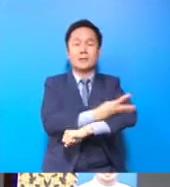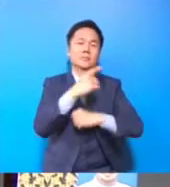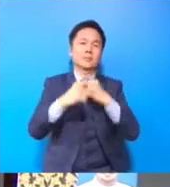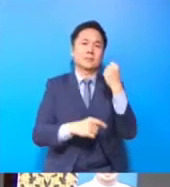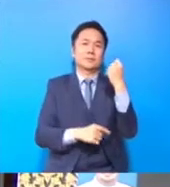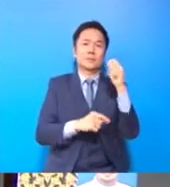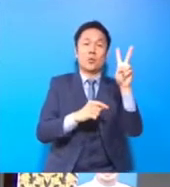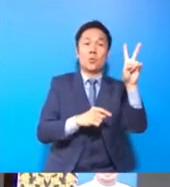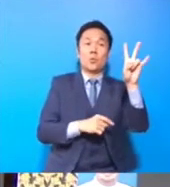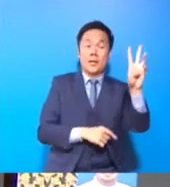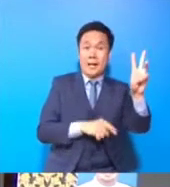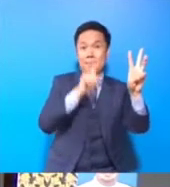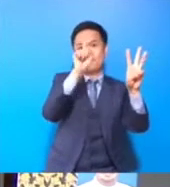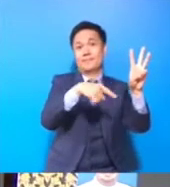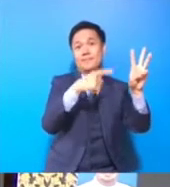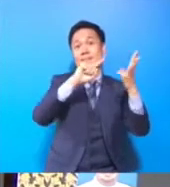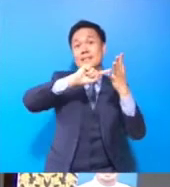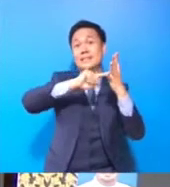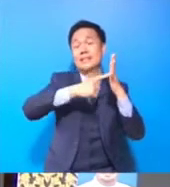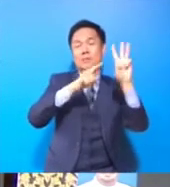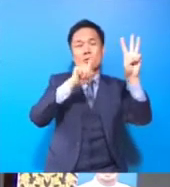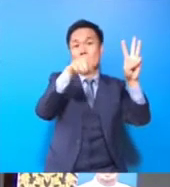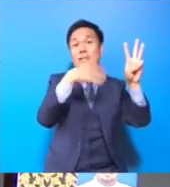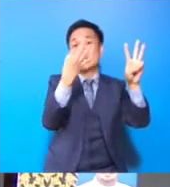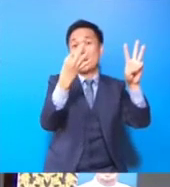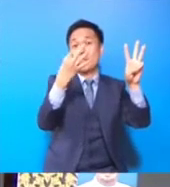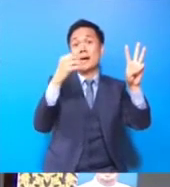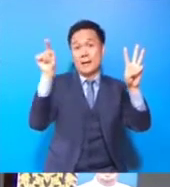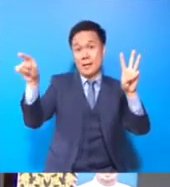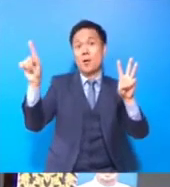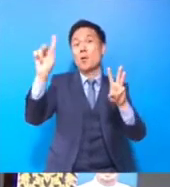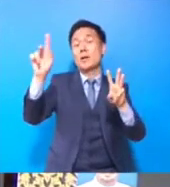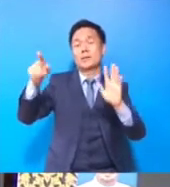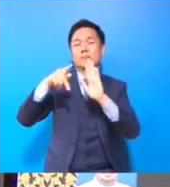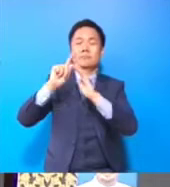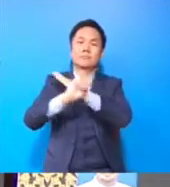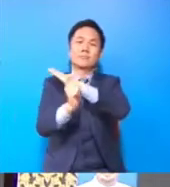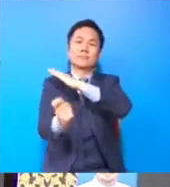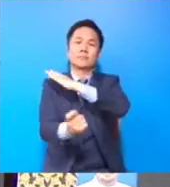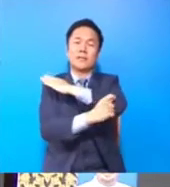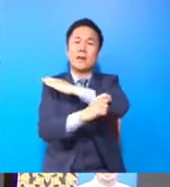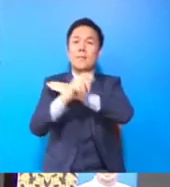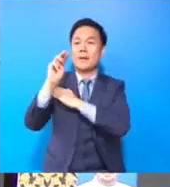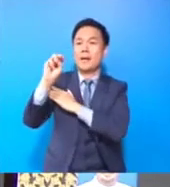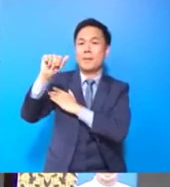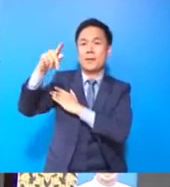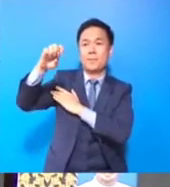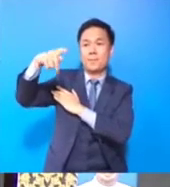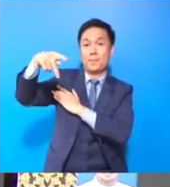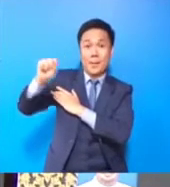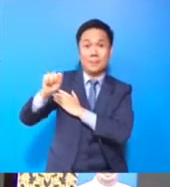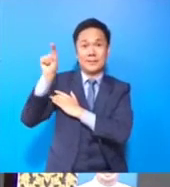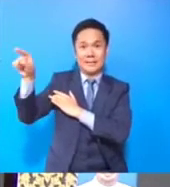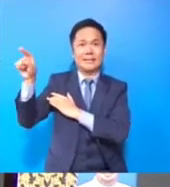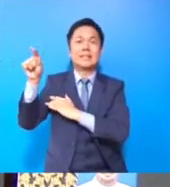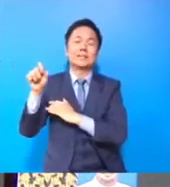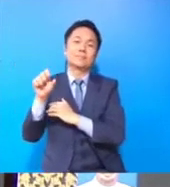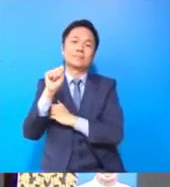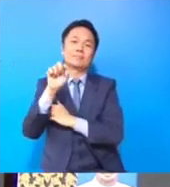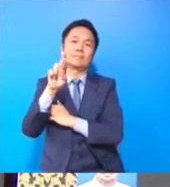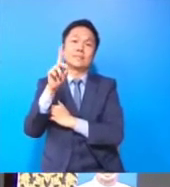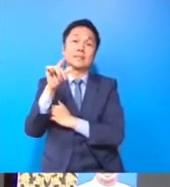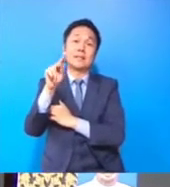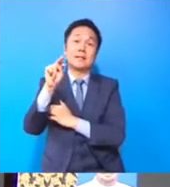2012 yiu JPM warna bagaimanapun pelurusan project ini the